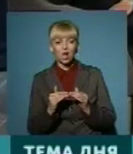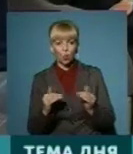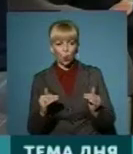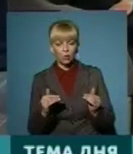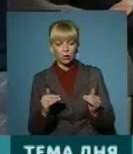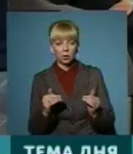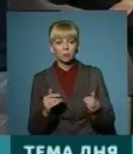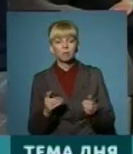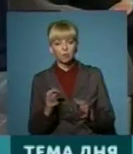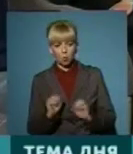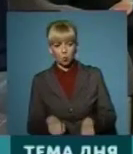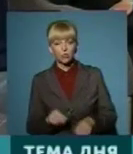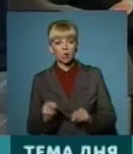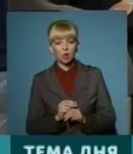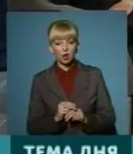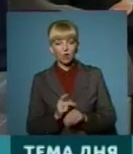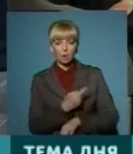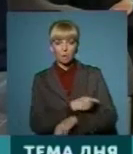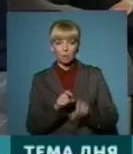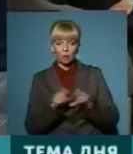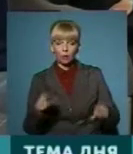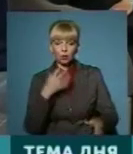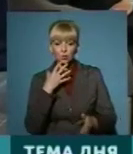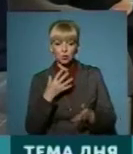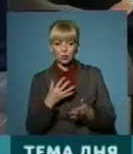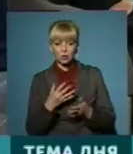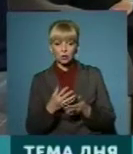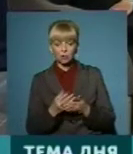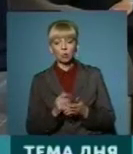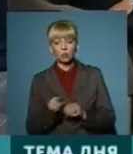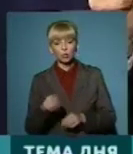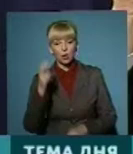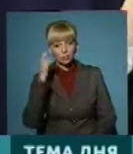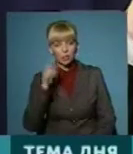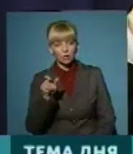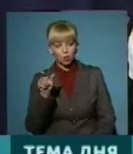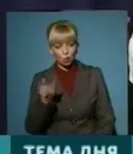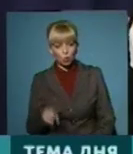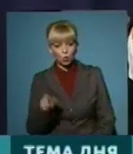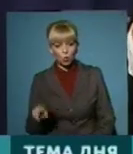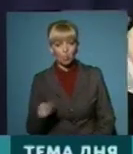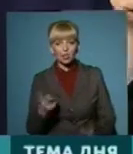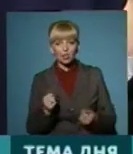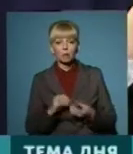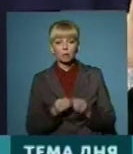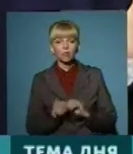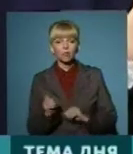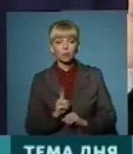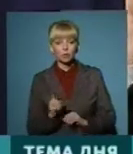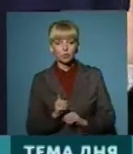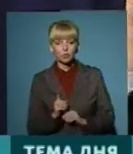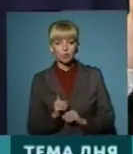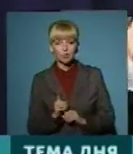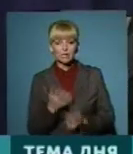соответственно, они могут ликоваться в больнице со своей по не чернобыльцы. И да, проблема в чем? Сначала надо